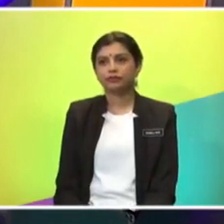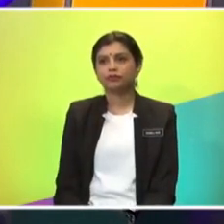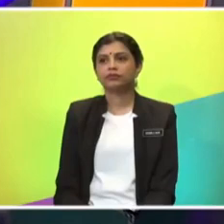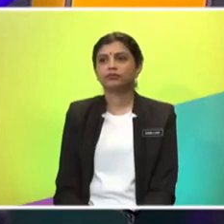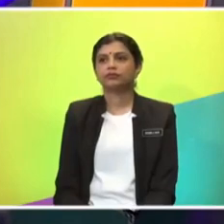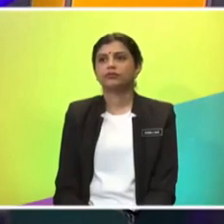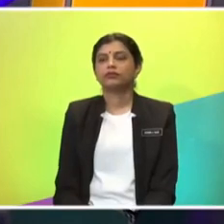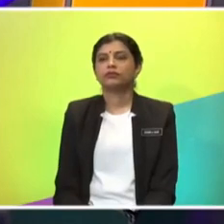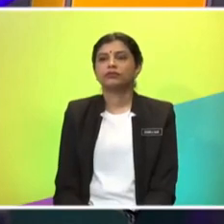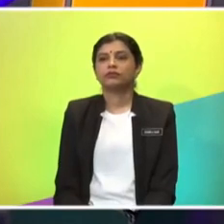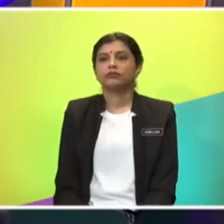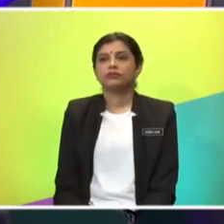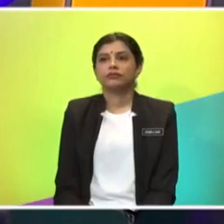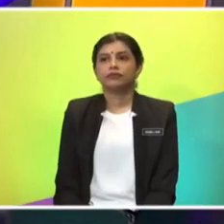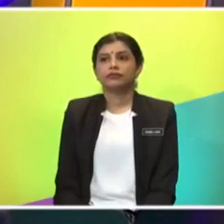Az-Zahra, silakan.